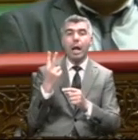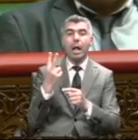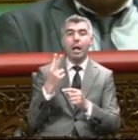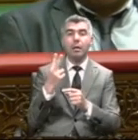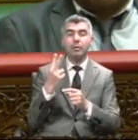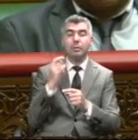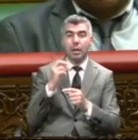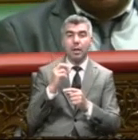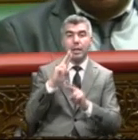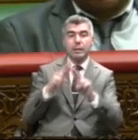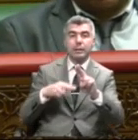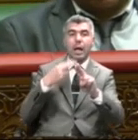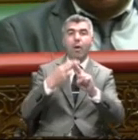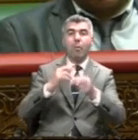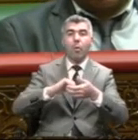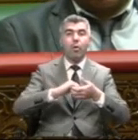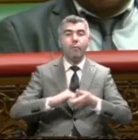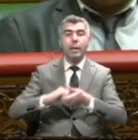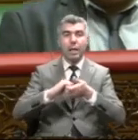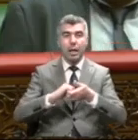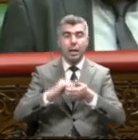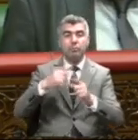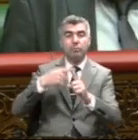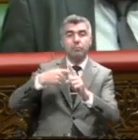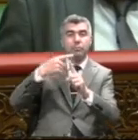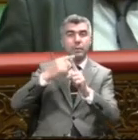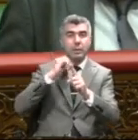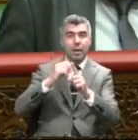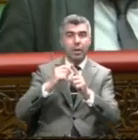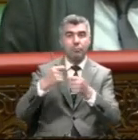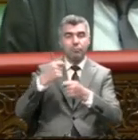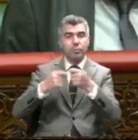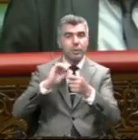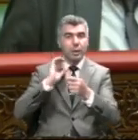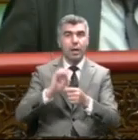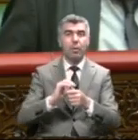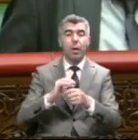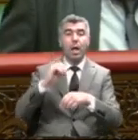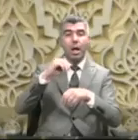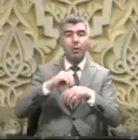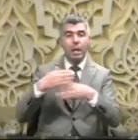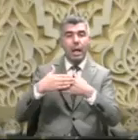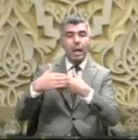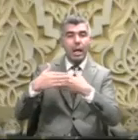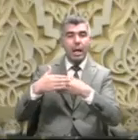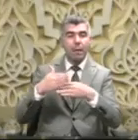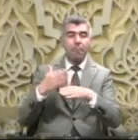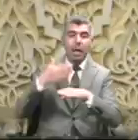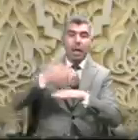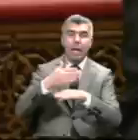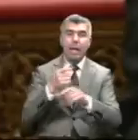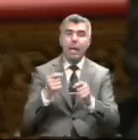اجابتنا كونفدرا ديمقراطيه الشغل حول ارتفاع الاسعار بالاضافه اليوم اننا مقبلين على عيد الاضحى واحنا